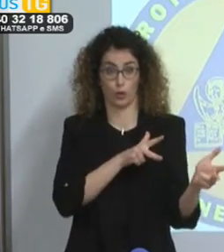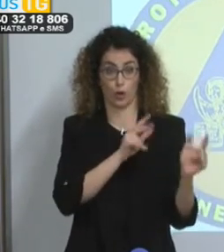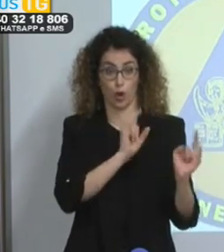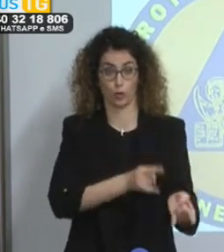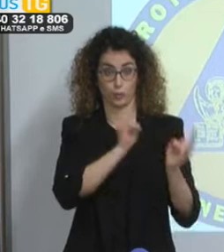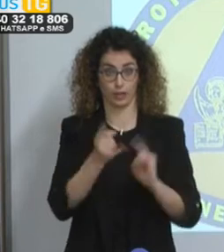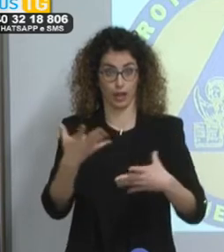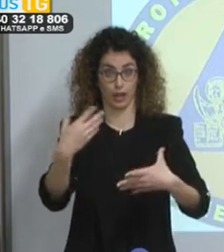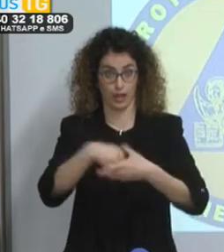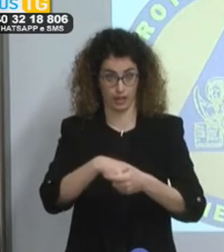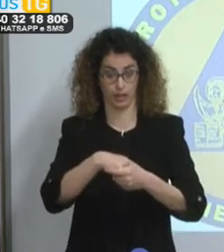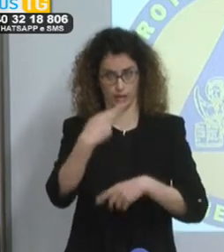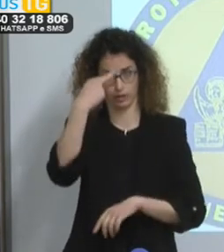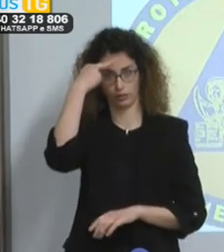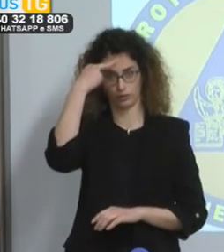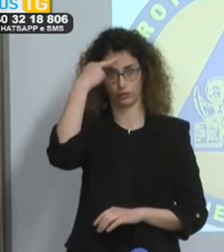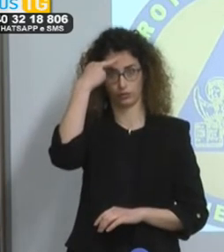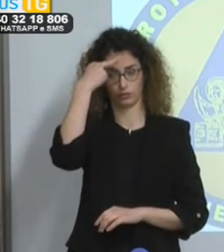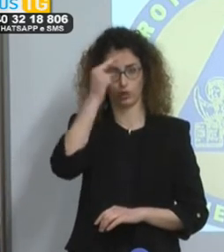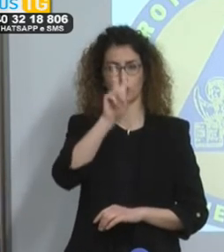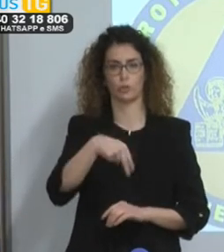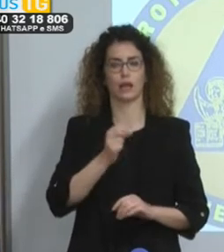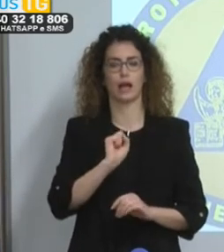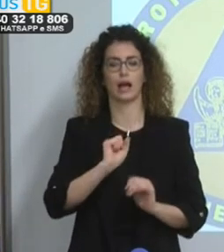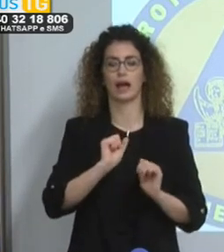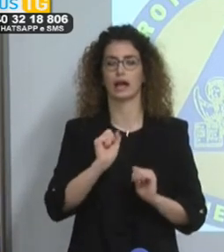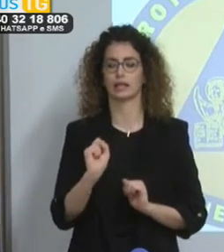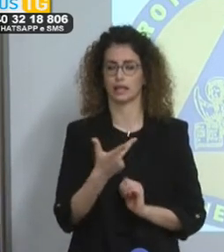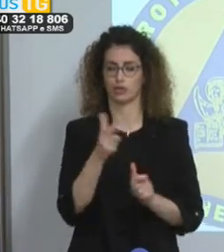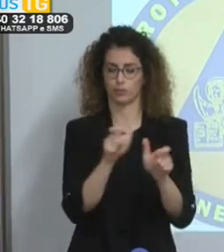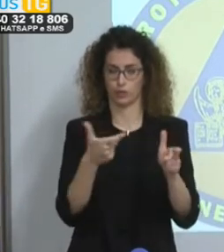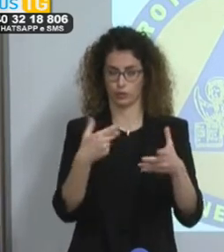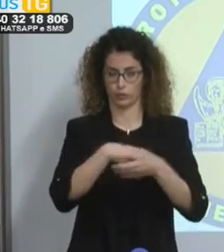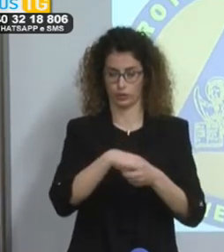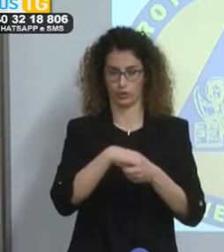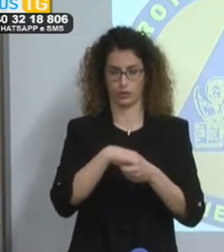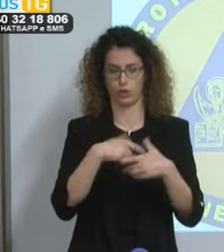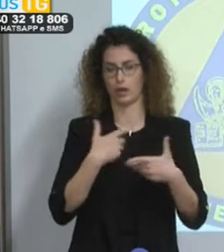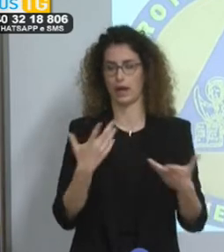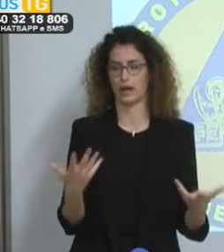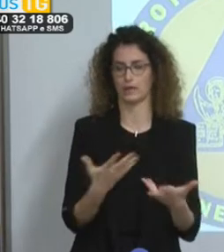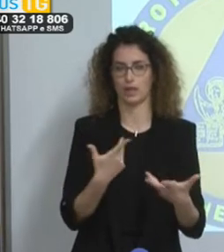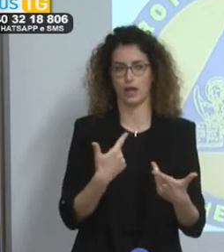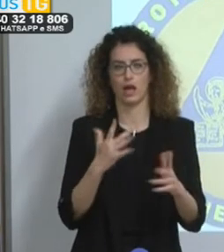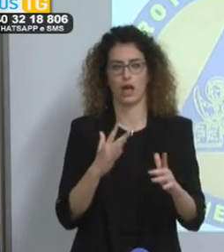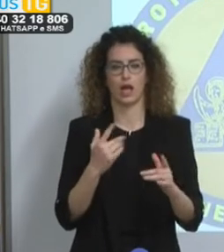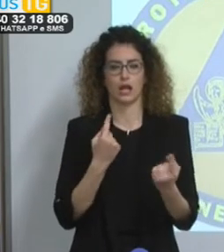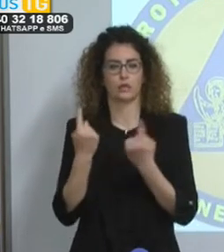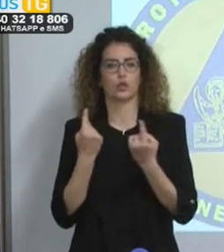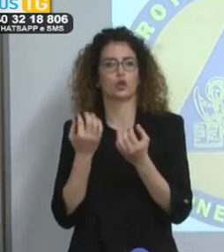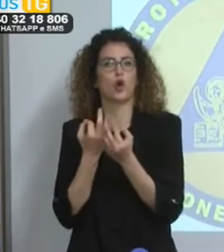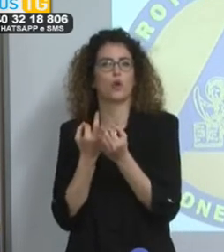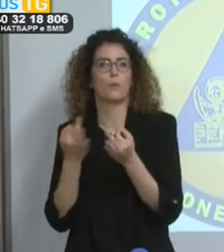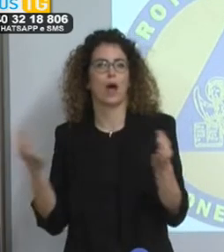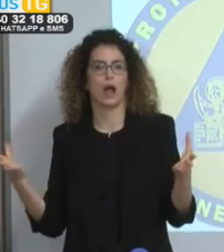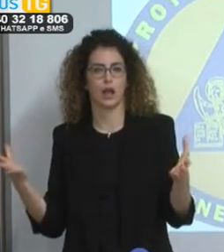2013 persone in ospedale, vi ricordo, perché adesso noi stiamo banalizzando, ma in tempi di pace avremmo 2013